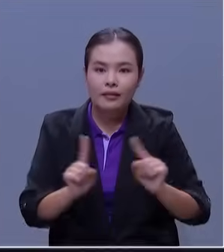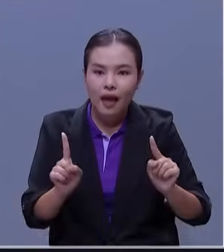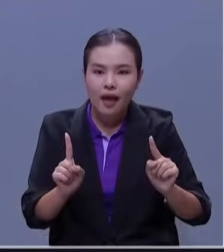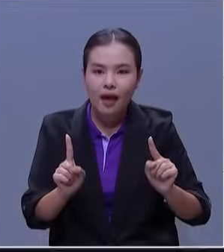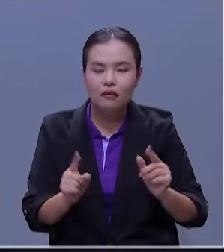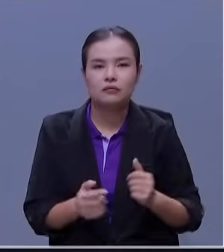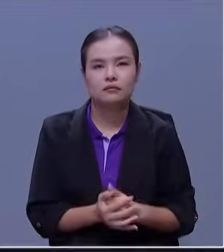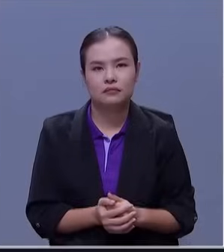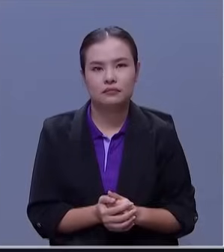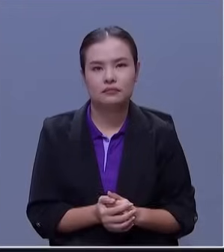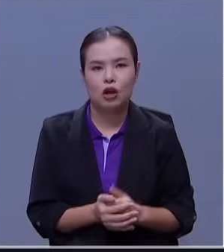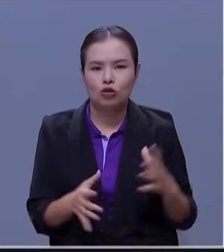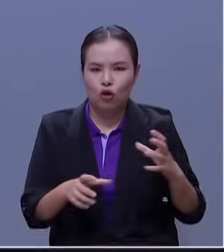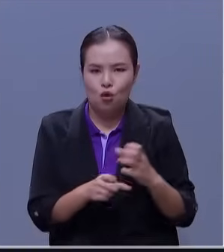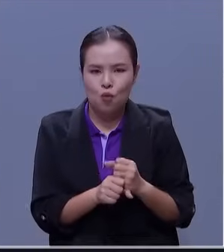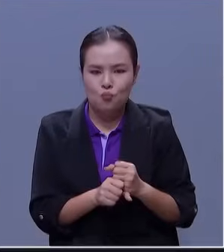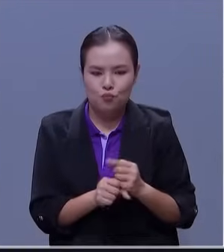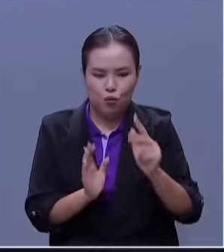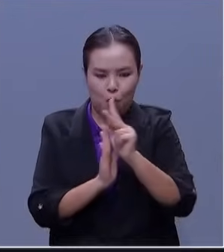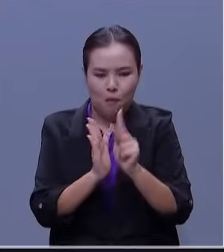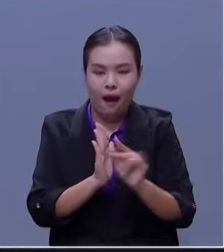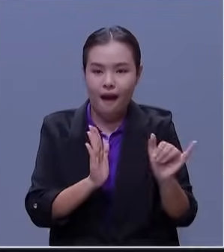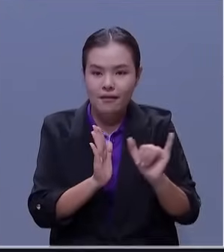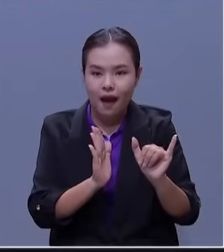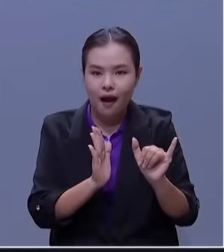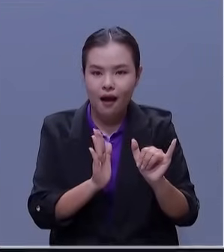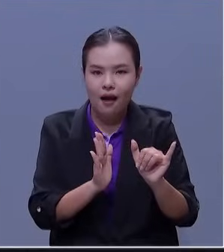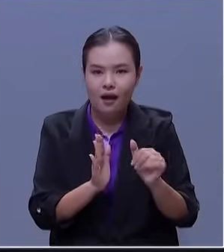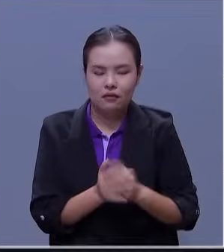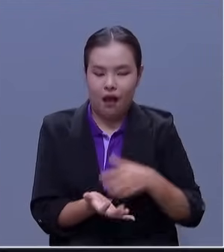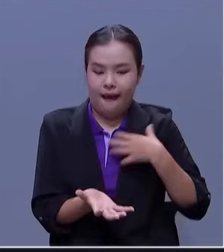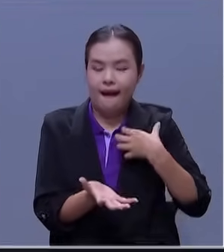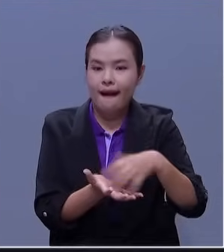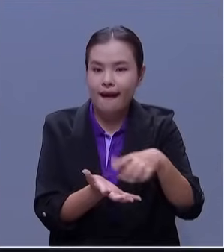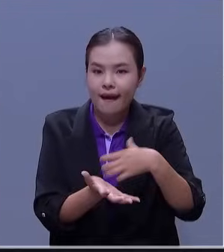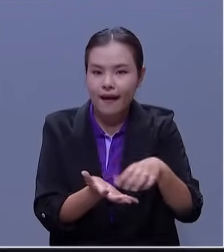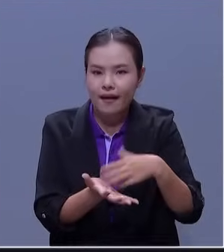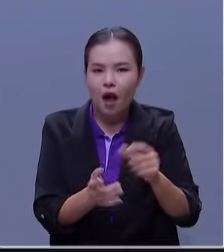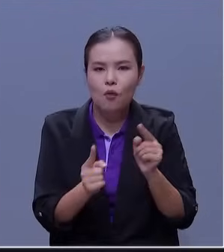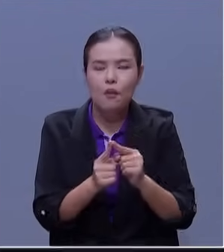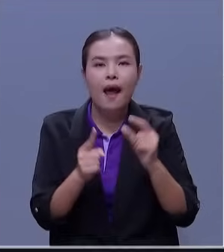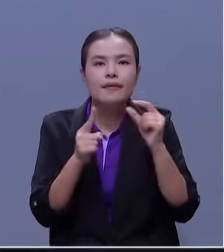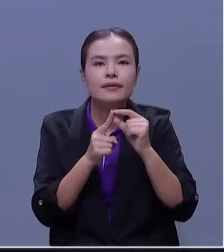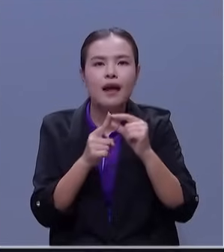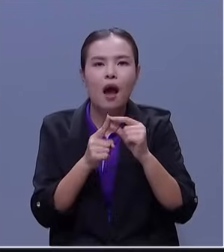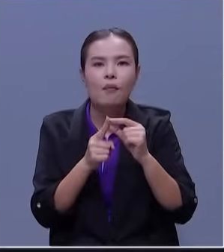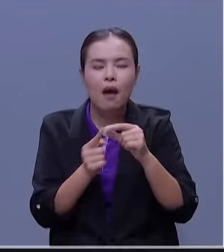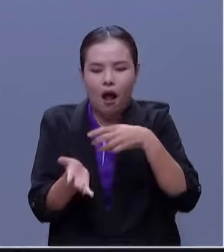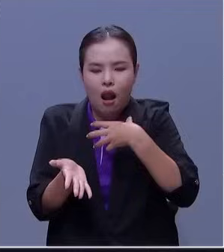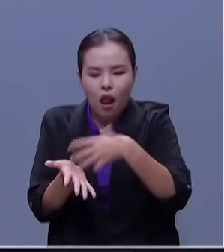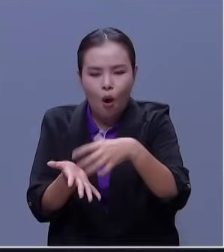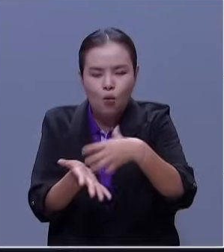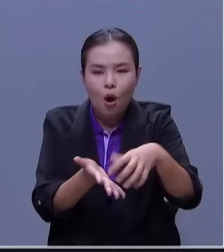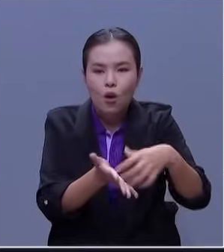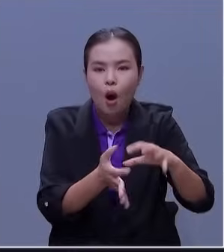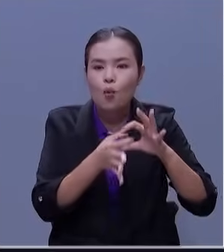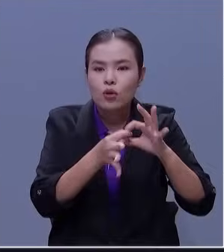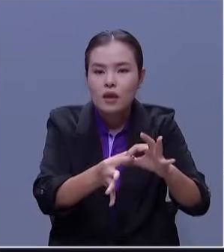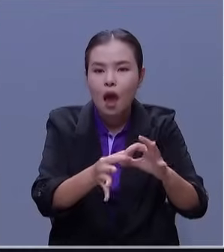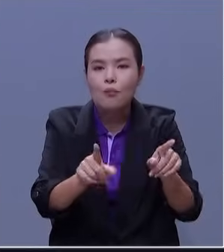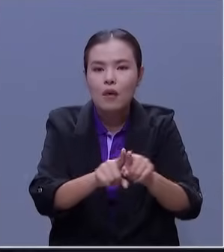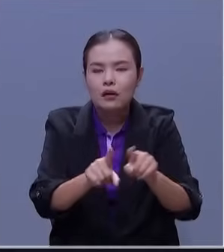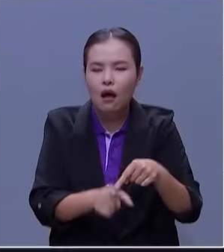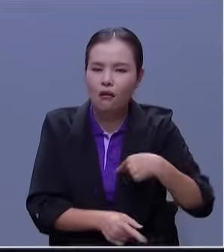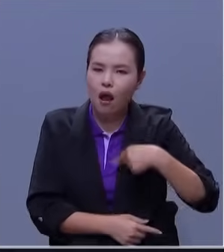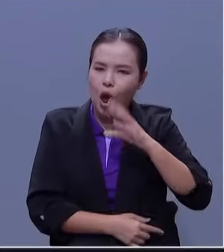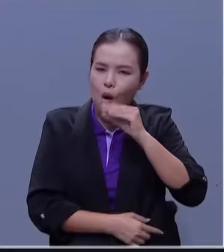หายังไม่ถูกตัดสินคำให้การของผู้ต้องหามันจะเป็นเพียงแค่คำซัดทอดจากผู้ต้องหาด้วยกันคำพูดเหล่านี้คืออาจ